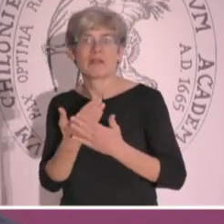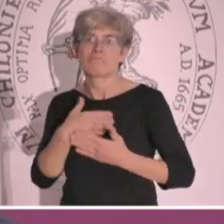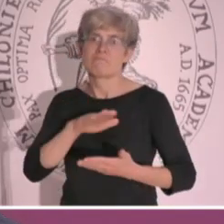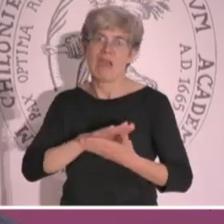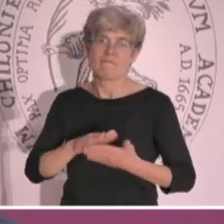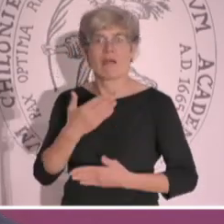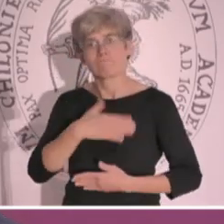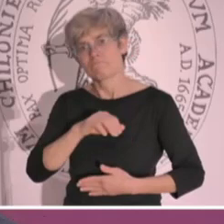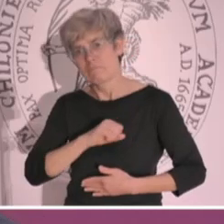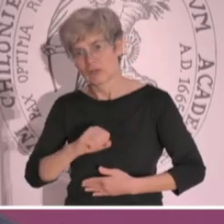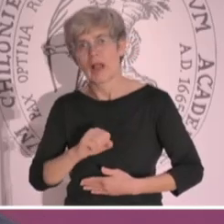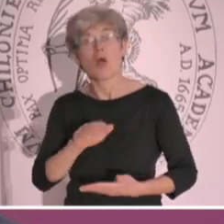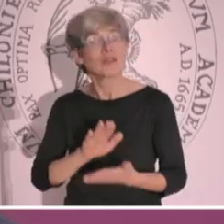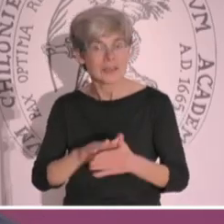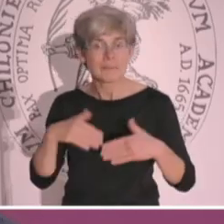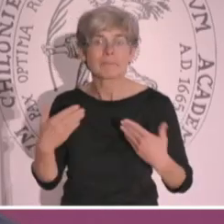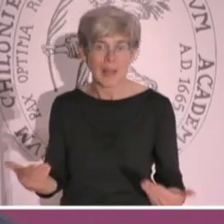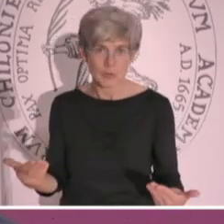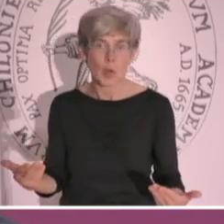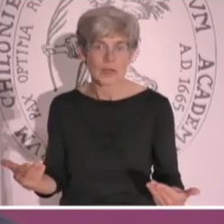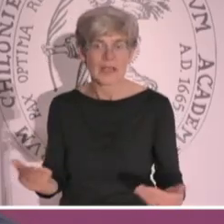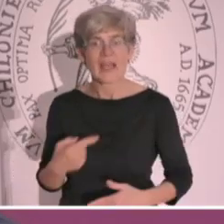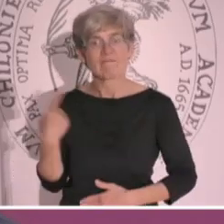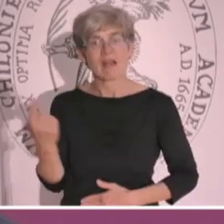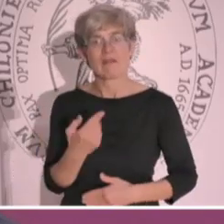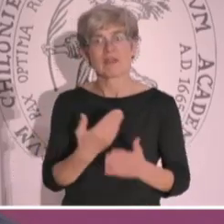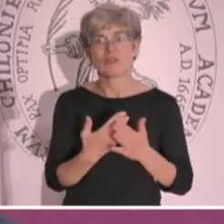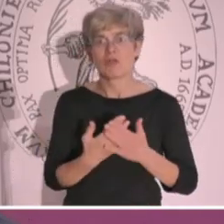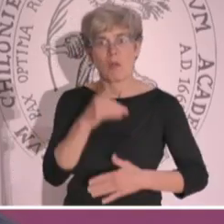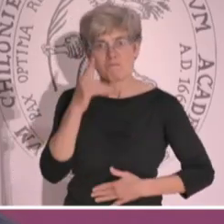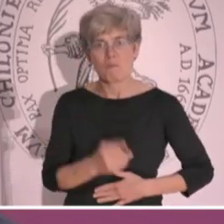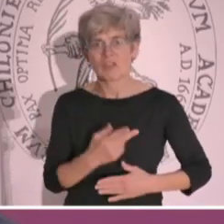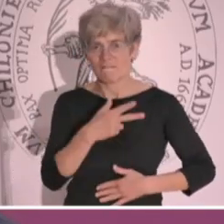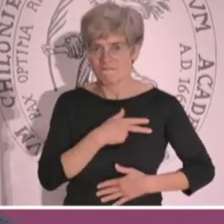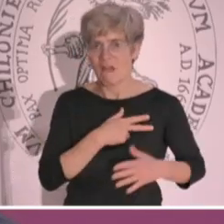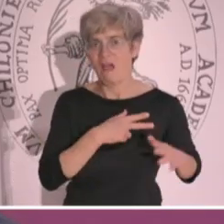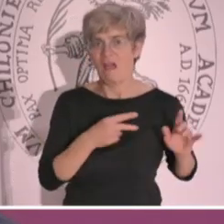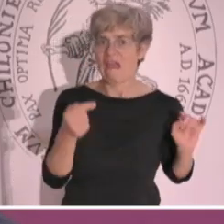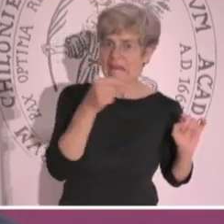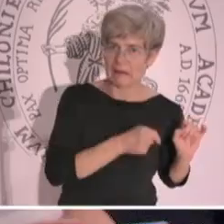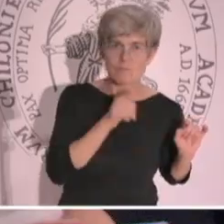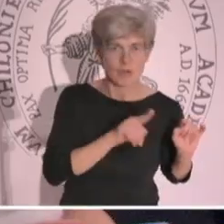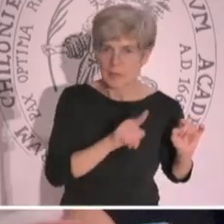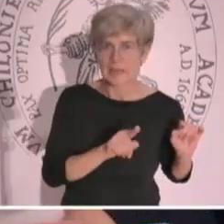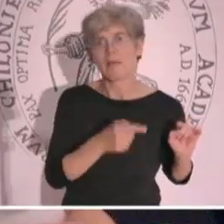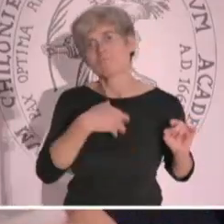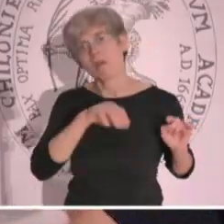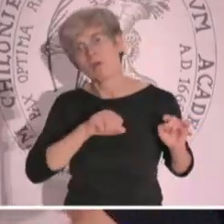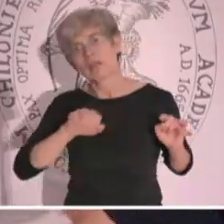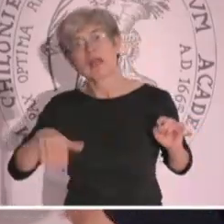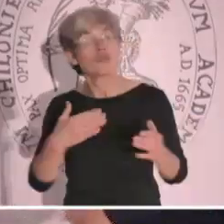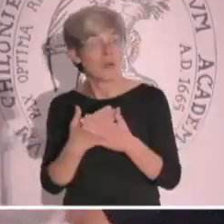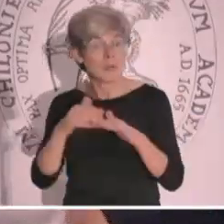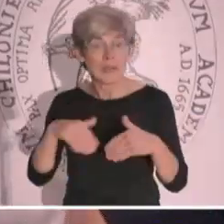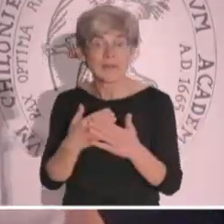werden wir beibehalten, denn wenn wir nicht mehr in die Präsenzsprechstunde notwendigerweise gehen. Ich habe gerade erwähnt, wir haben ja auch internationale Studierende,